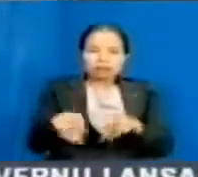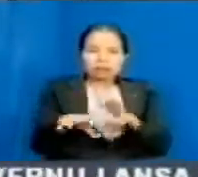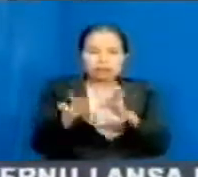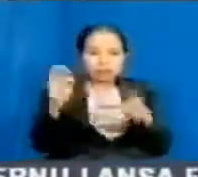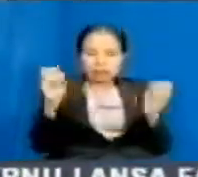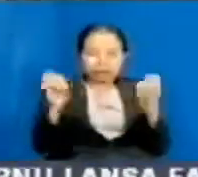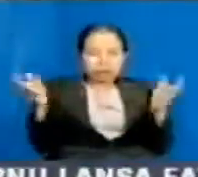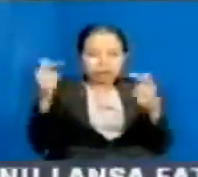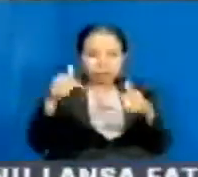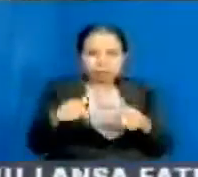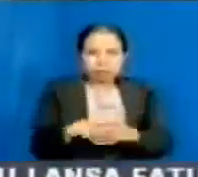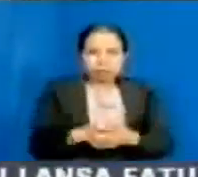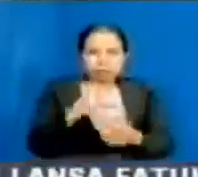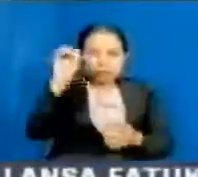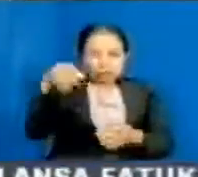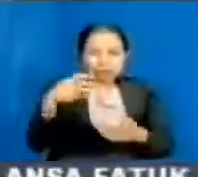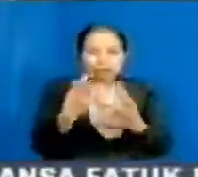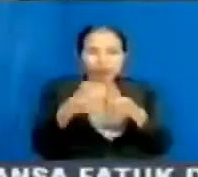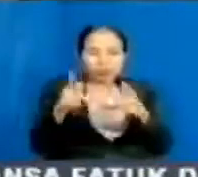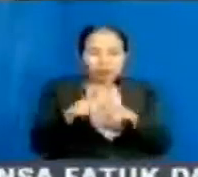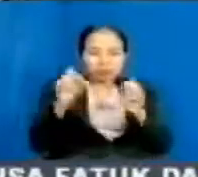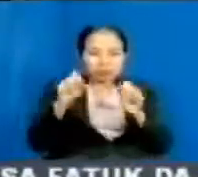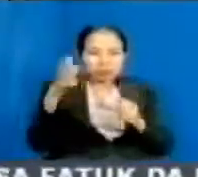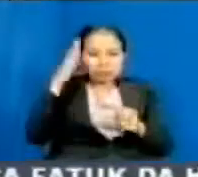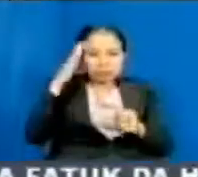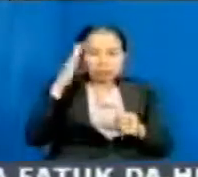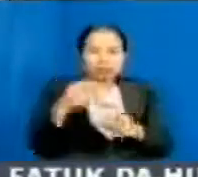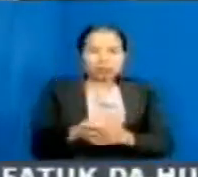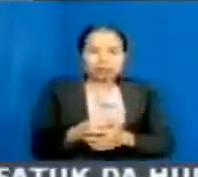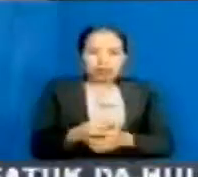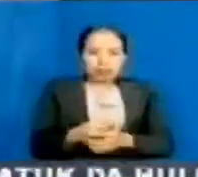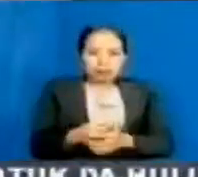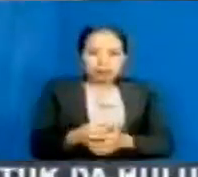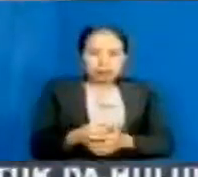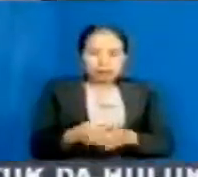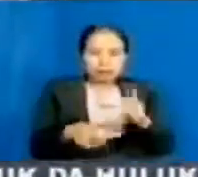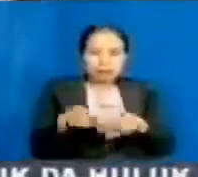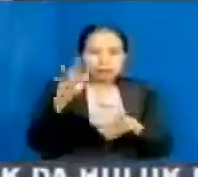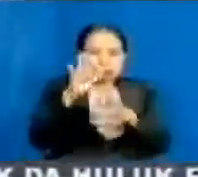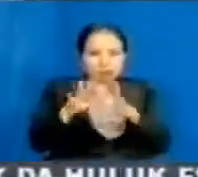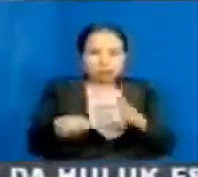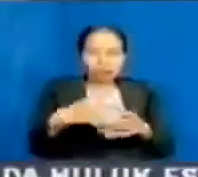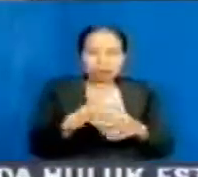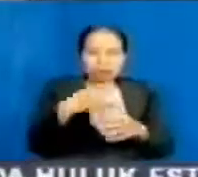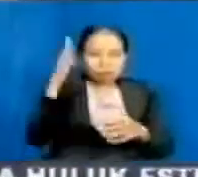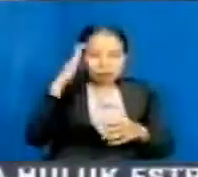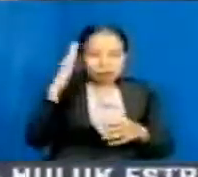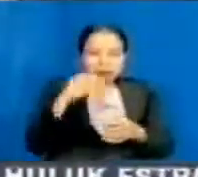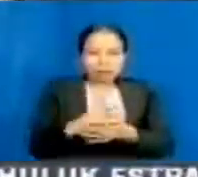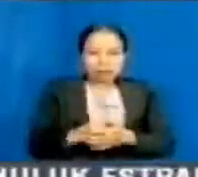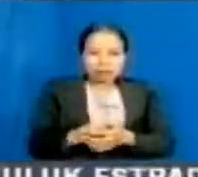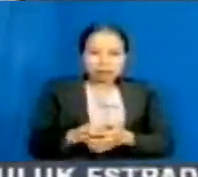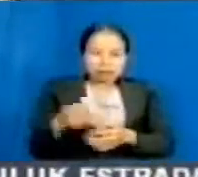fil fali. Mas graças a Deus tambah companhia bela atende. Companhia bela atende hotu dikata. Si nebe mak menos usine, ami bela atende. Nebe